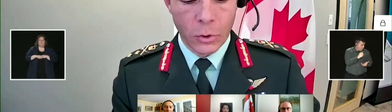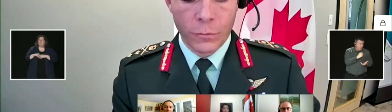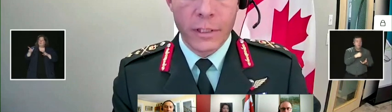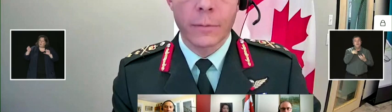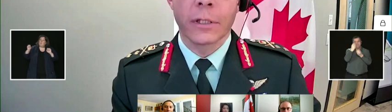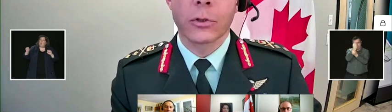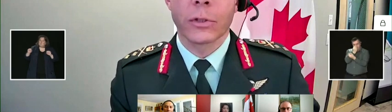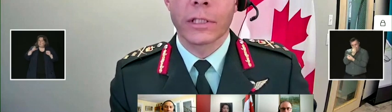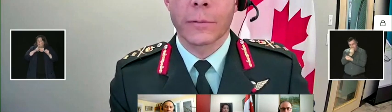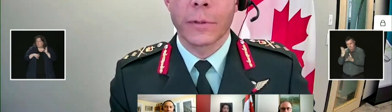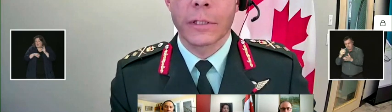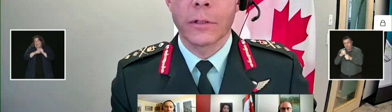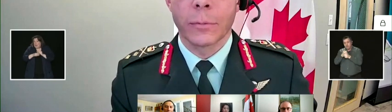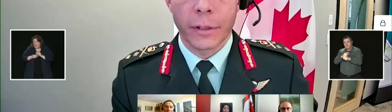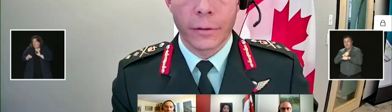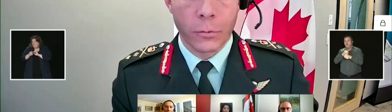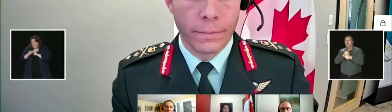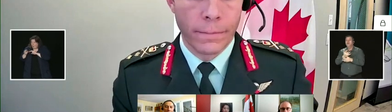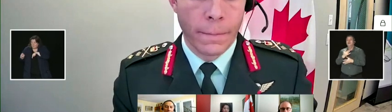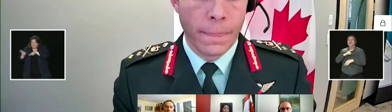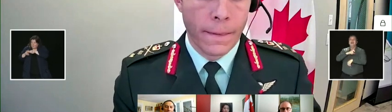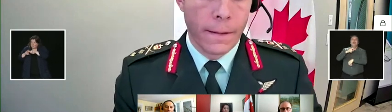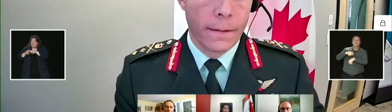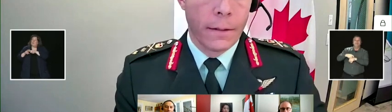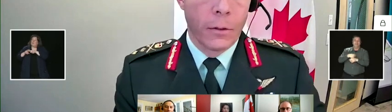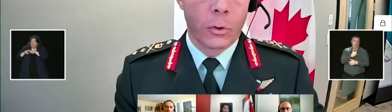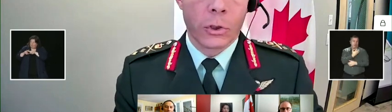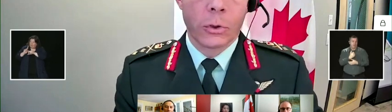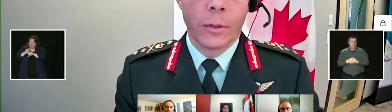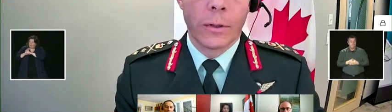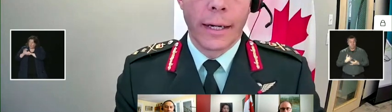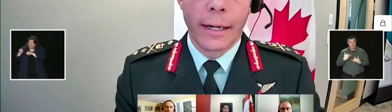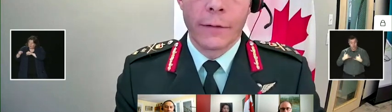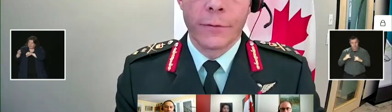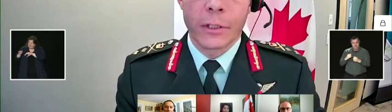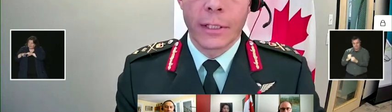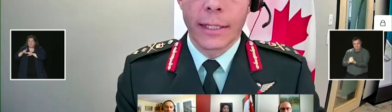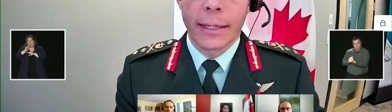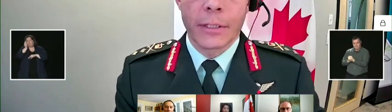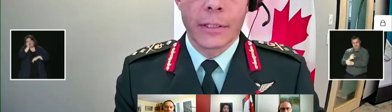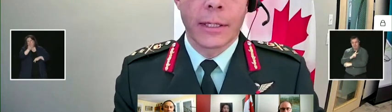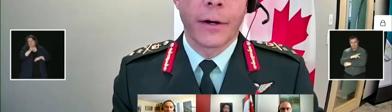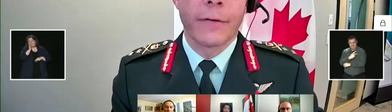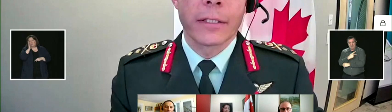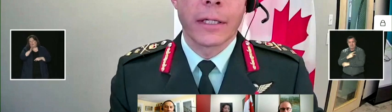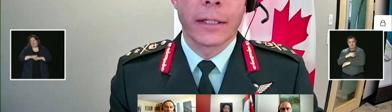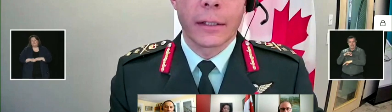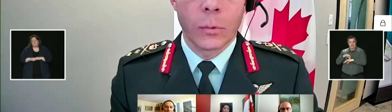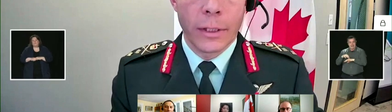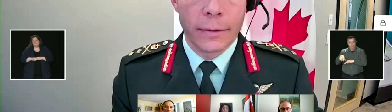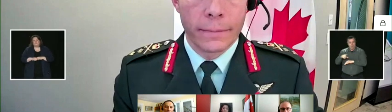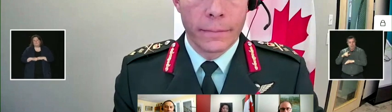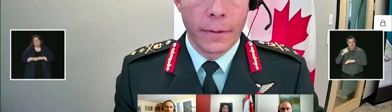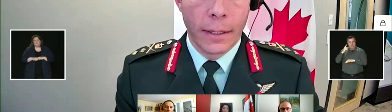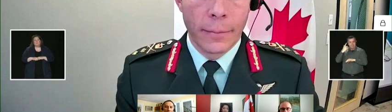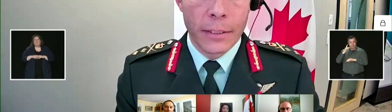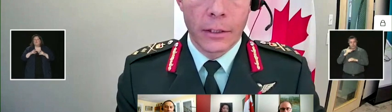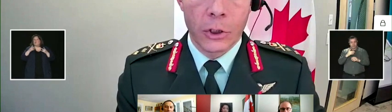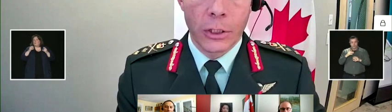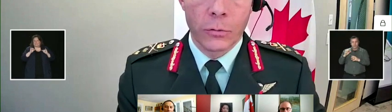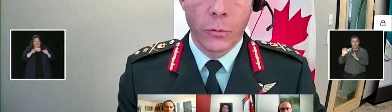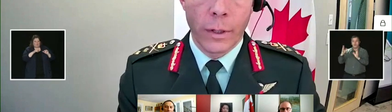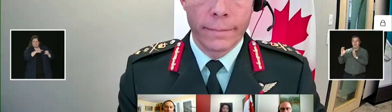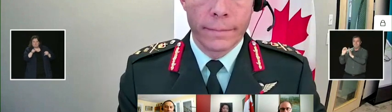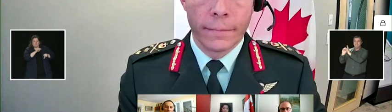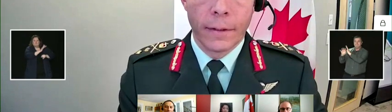lorsque nous aurons une visibilité sur les expéditions prévues. Nous continuons à renforcer les capacités des provinces et des territoires en matière